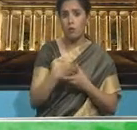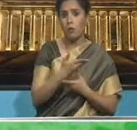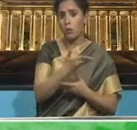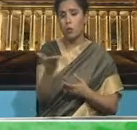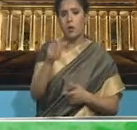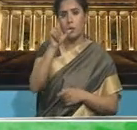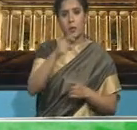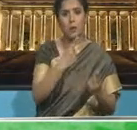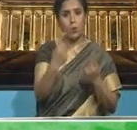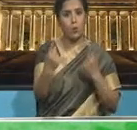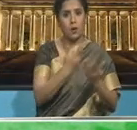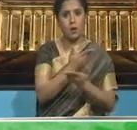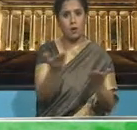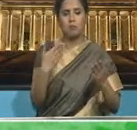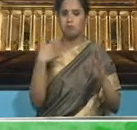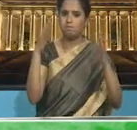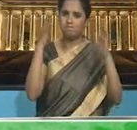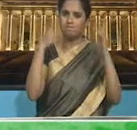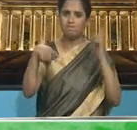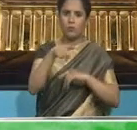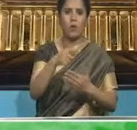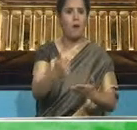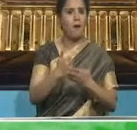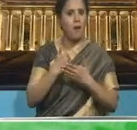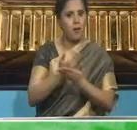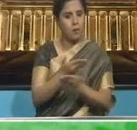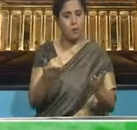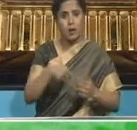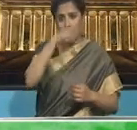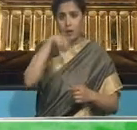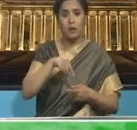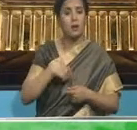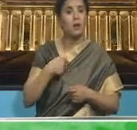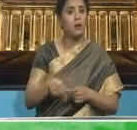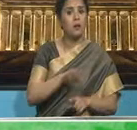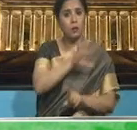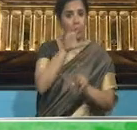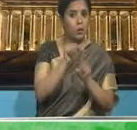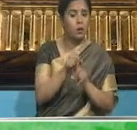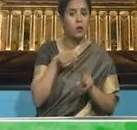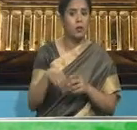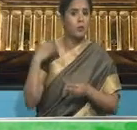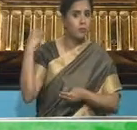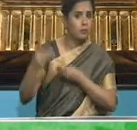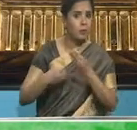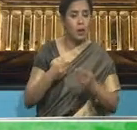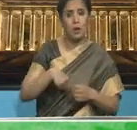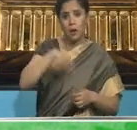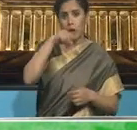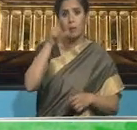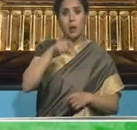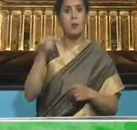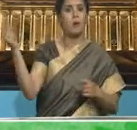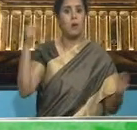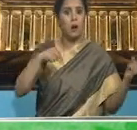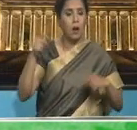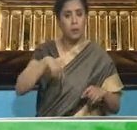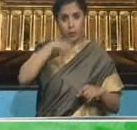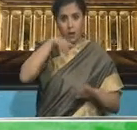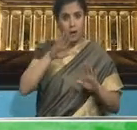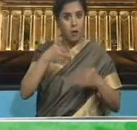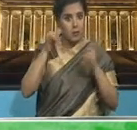प्रत्येक नागरिक की सराहना करती हूँ। भारत की संस्कृति और सभ्यता के अग्रदूत प्रवासी भारतीयों का भी